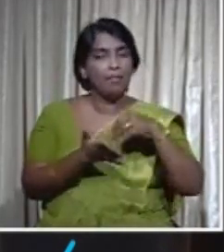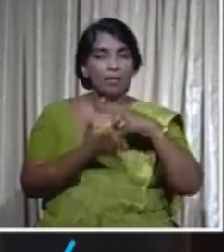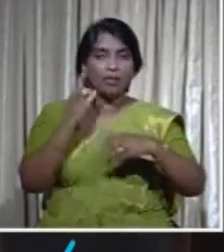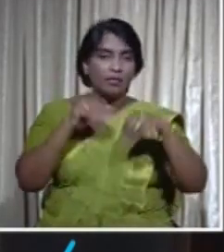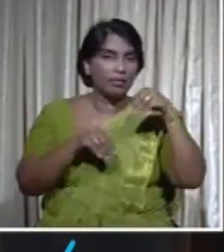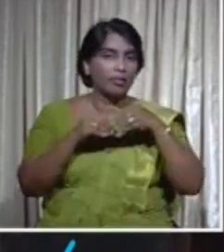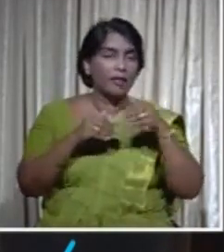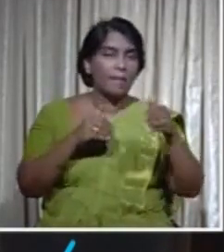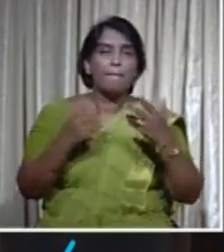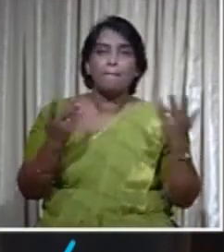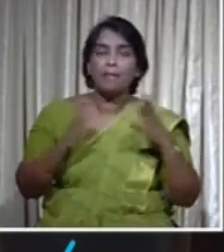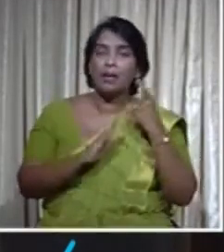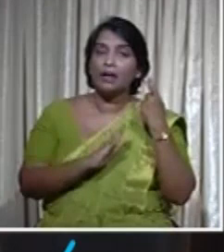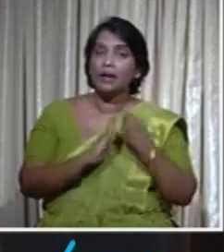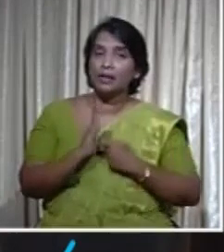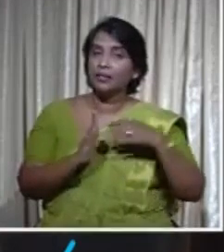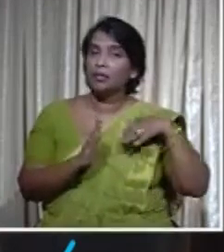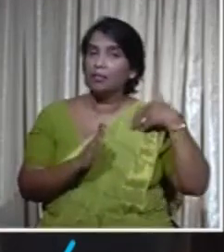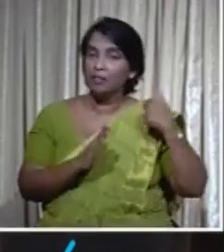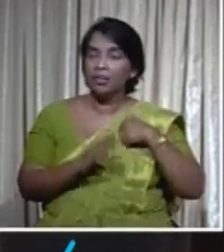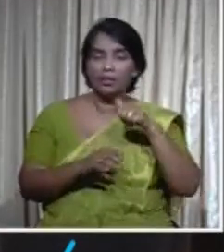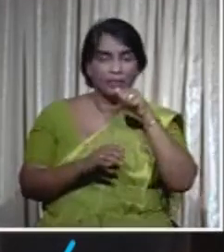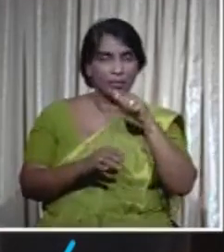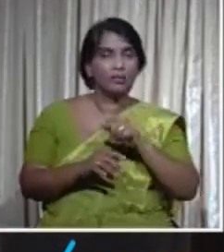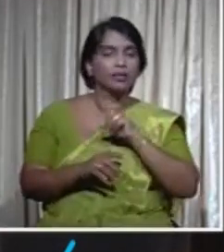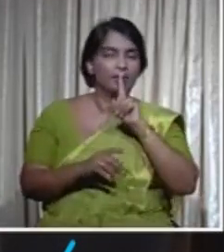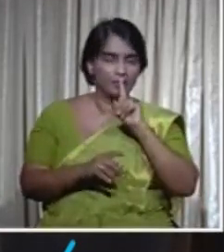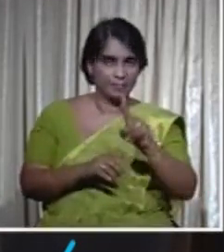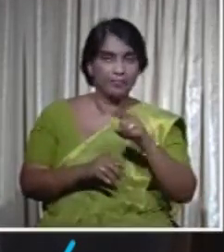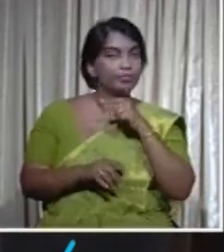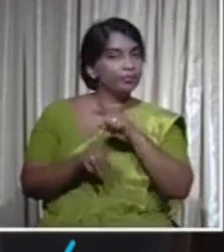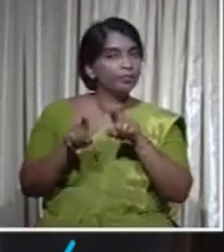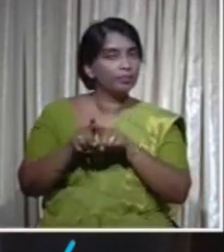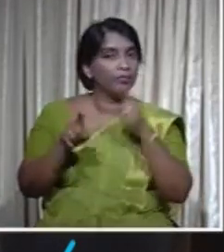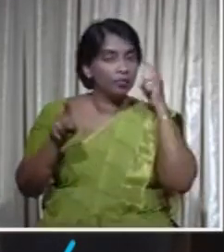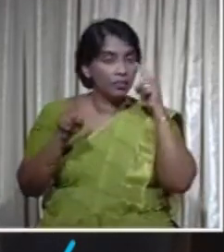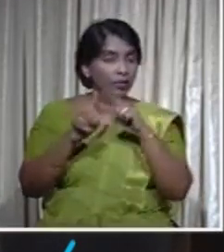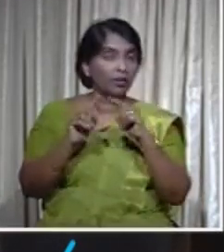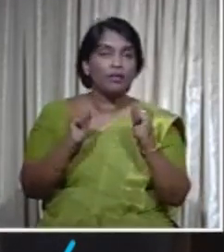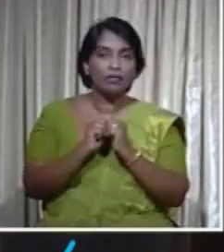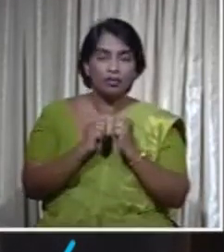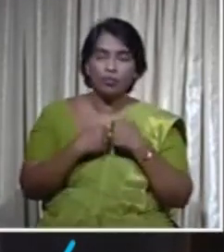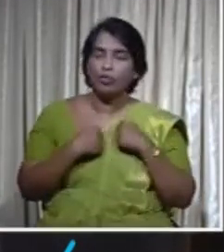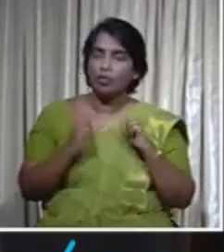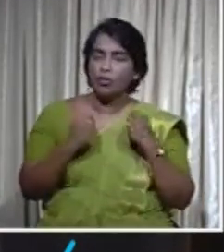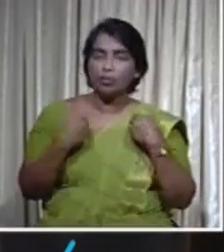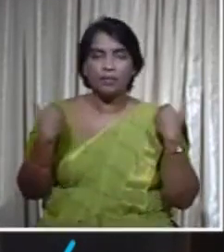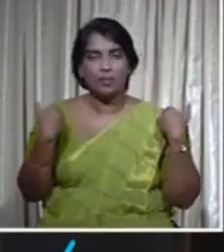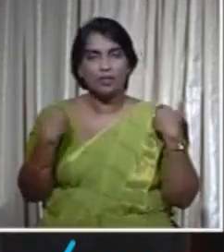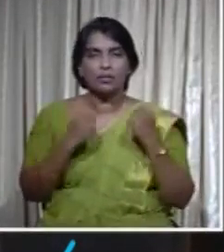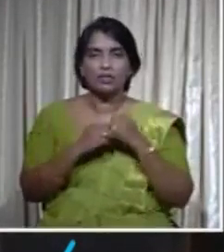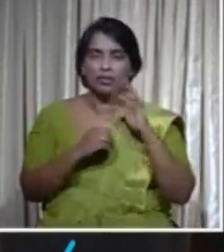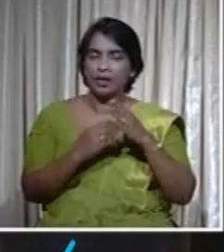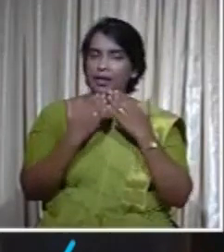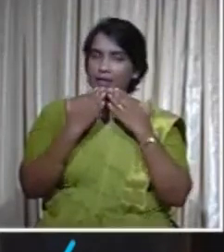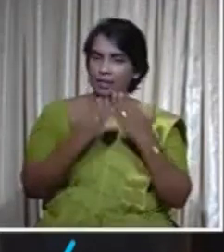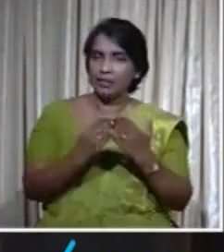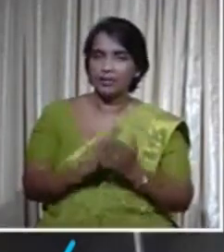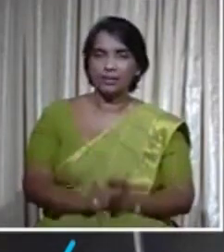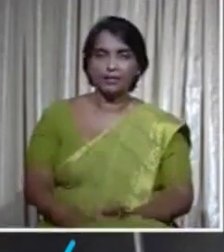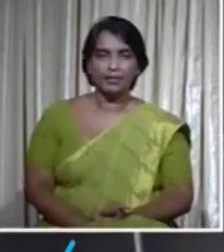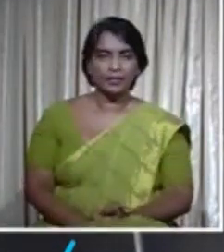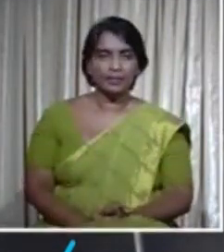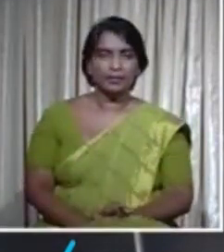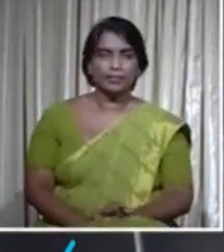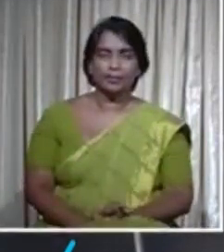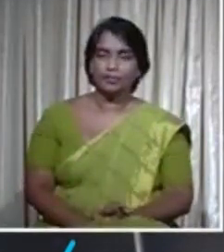පවත්වන්න බෑ කියලා නීතිපතිමායි තමයි පැහැදිලිව ප්‍රකාශ කරලා තියෙනවා. ඒ සම්බන්ධ ඒක කරන්ට අපි උපරිම වෙහෙස දරනවා. ස්තුතියි ඔබතුමාට.